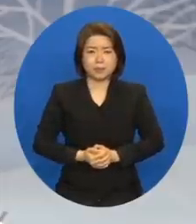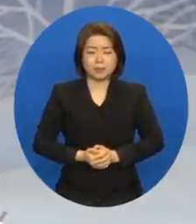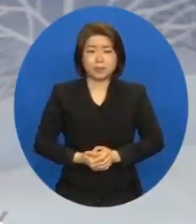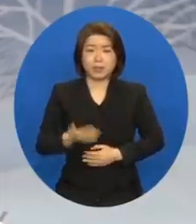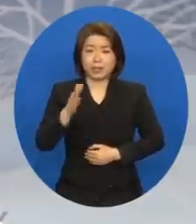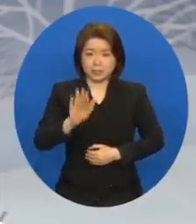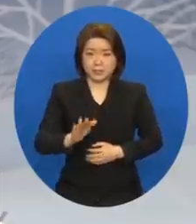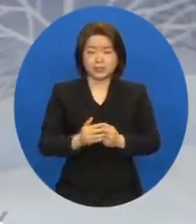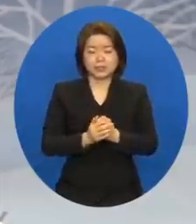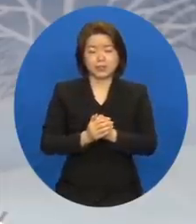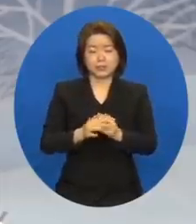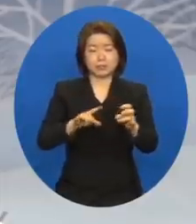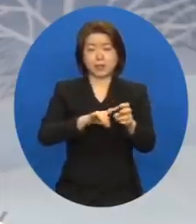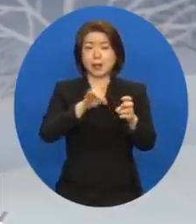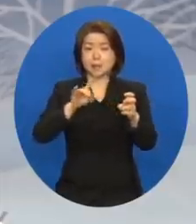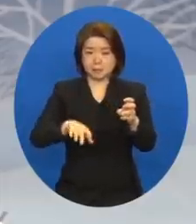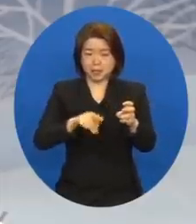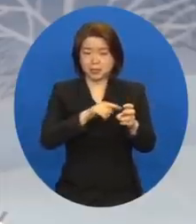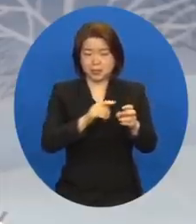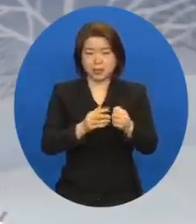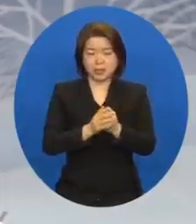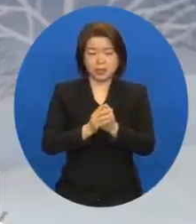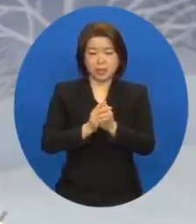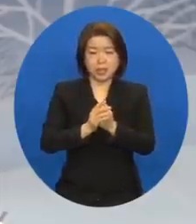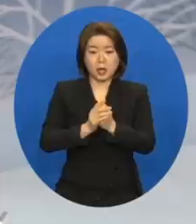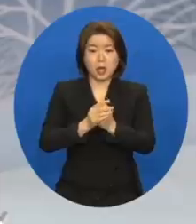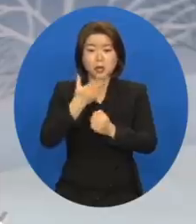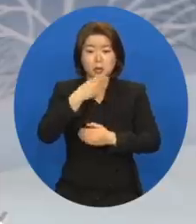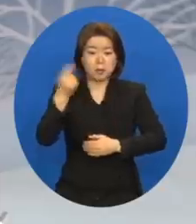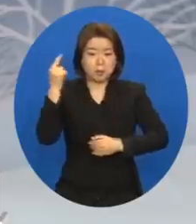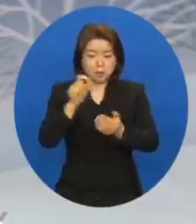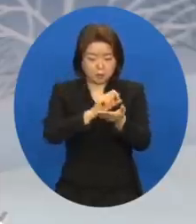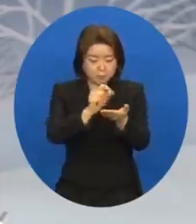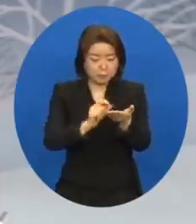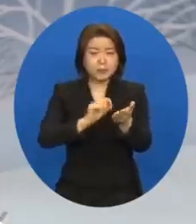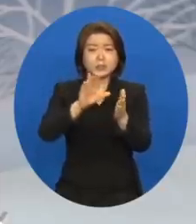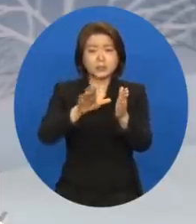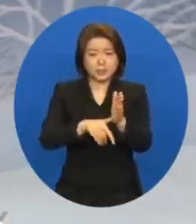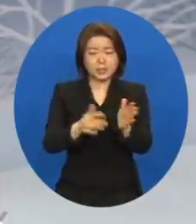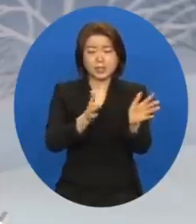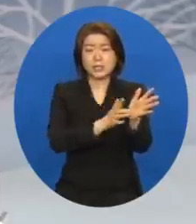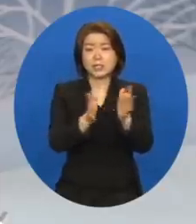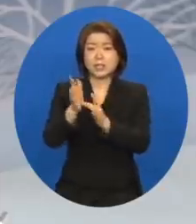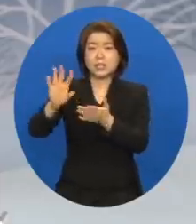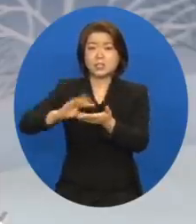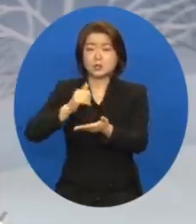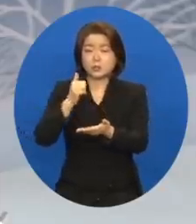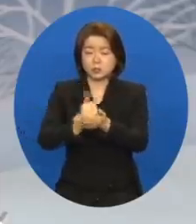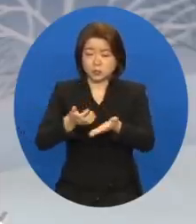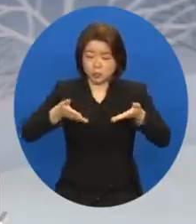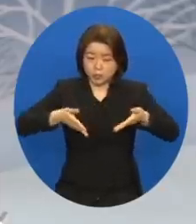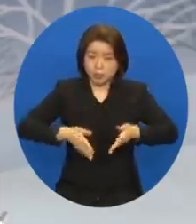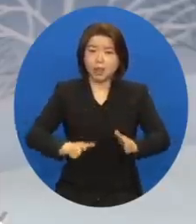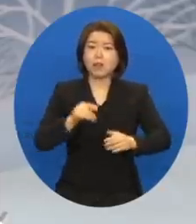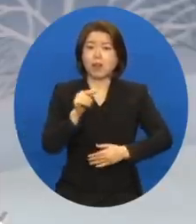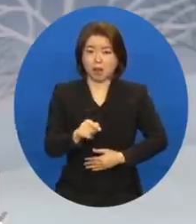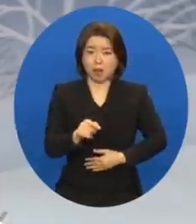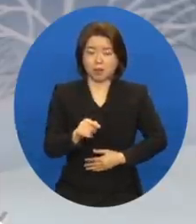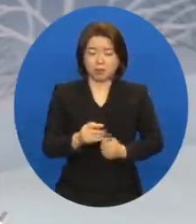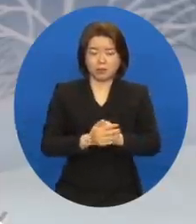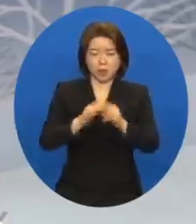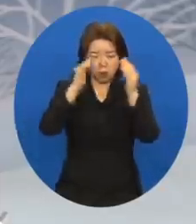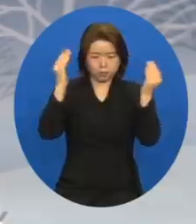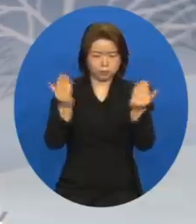그런데 마태가 마태복음을 쓰면서 예수 그리스도의 탄생은 전적으로